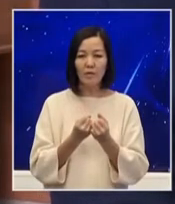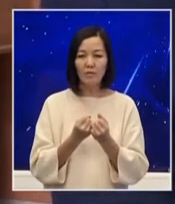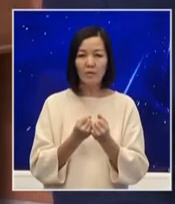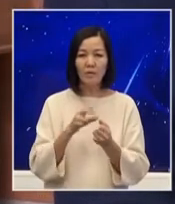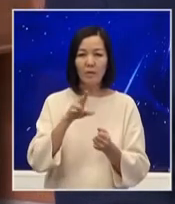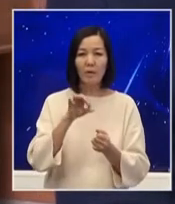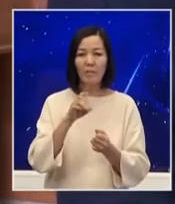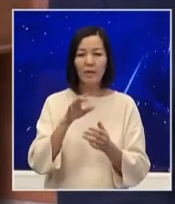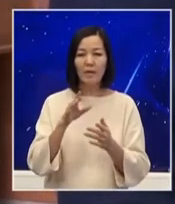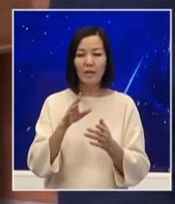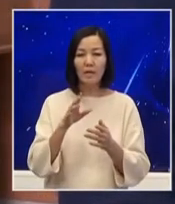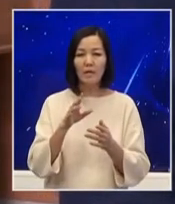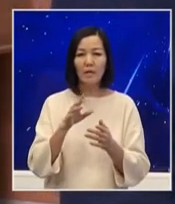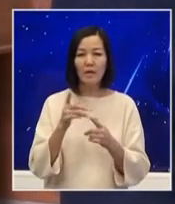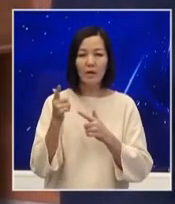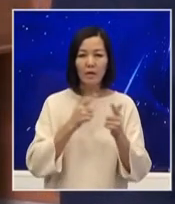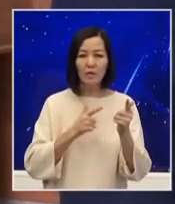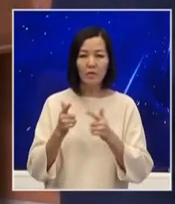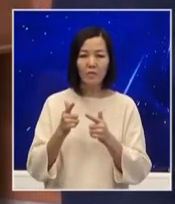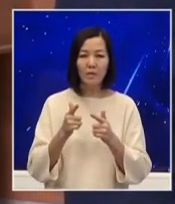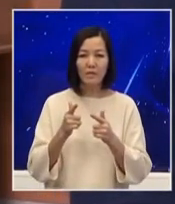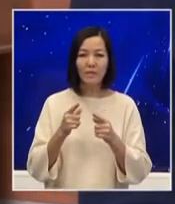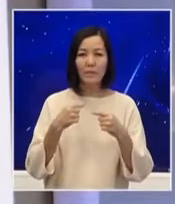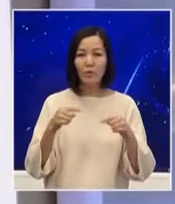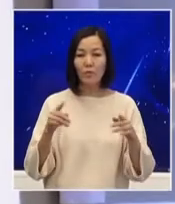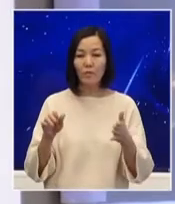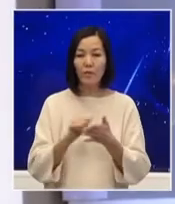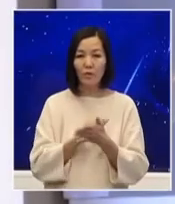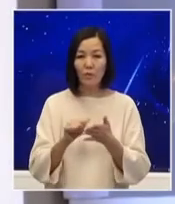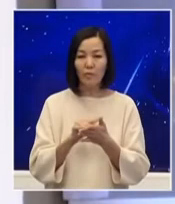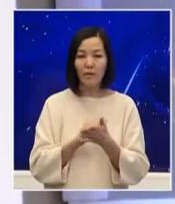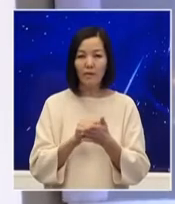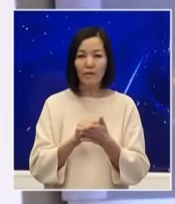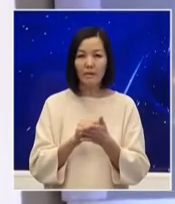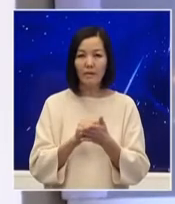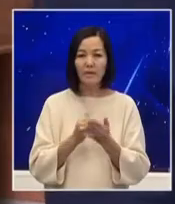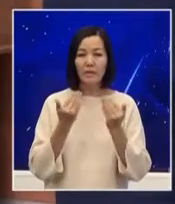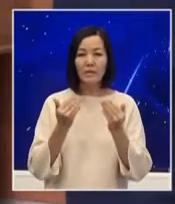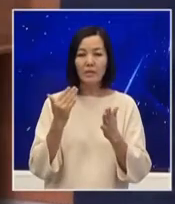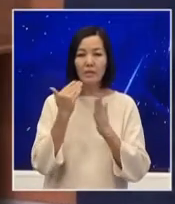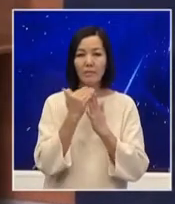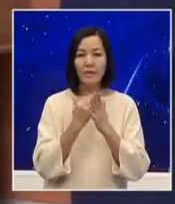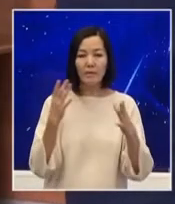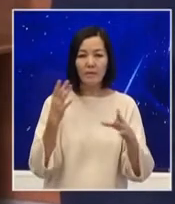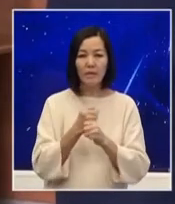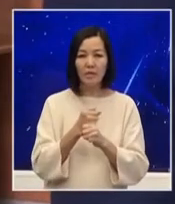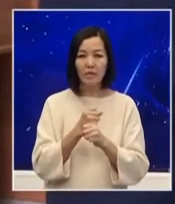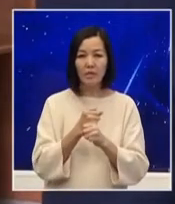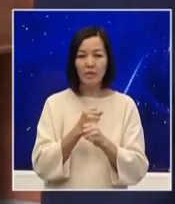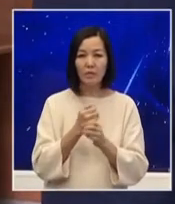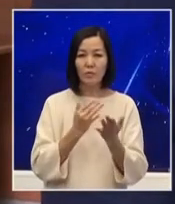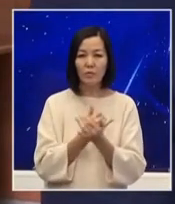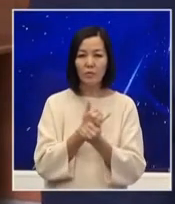портал приходит уведомление о готовности того или иного документа. Преимуществами данной программы является сокращение сроков